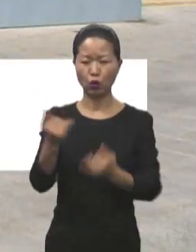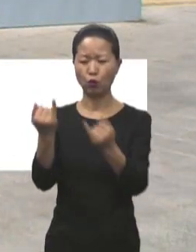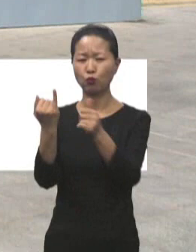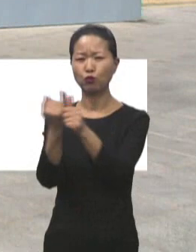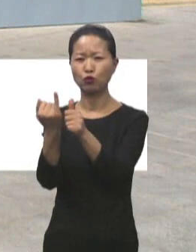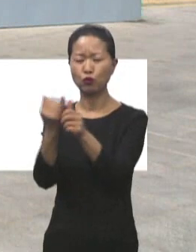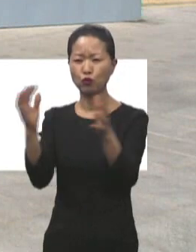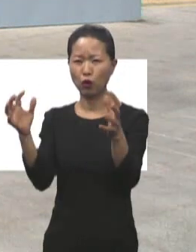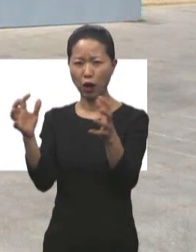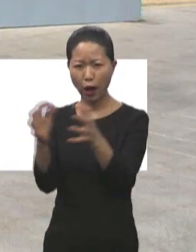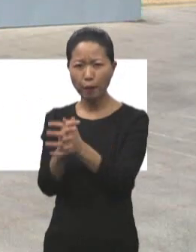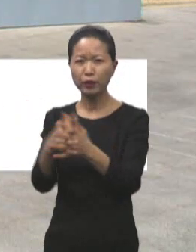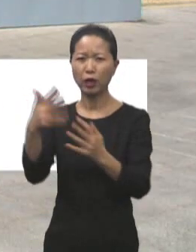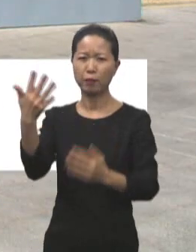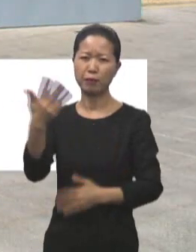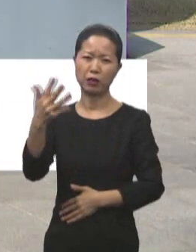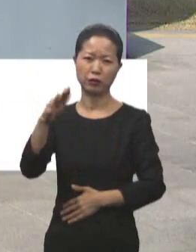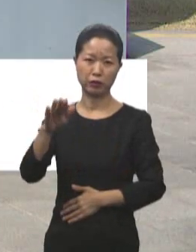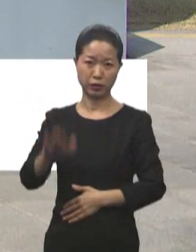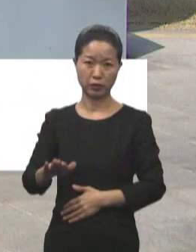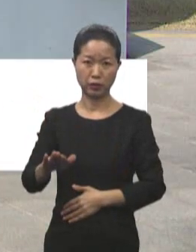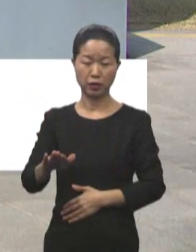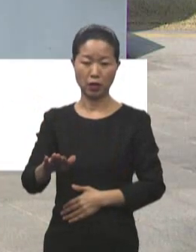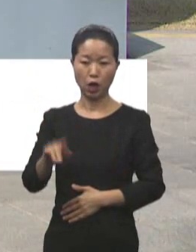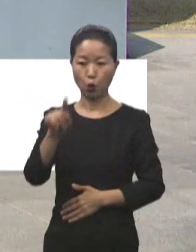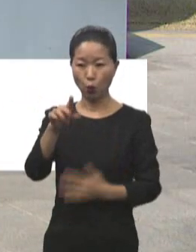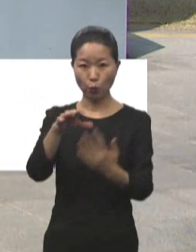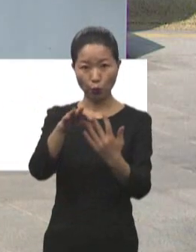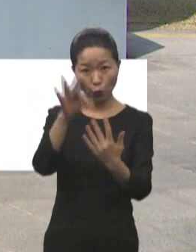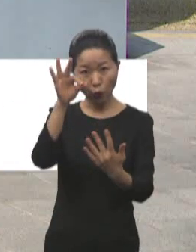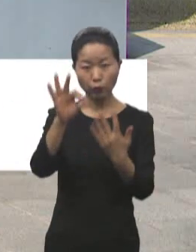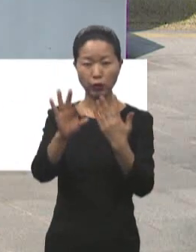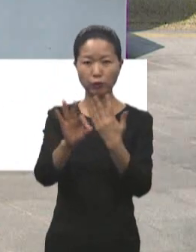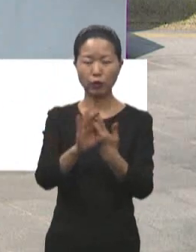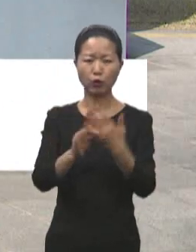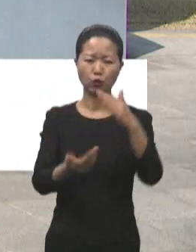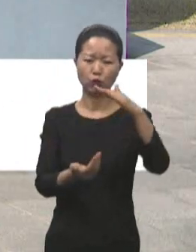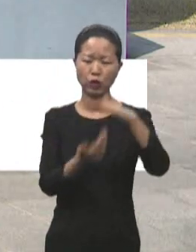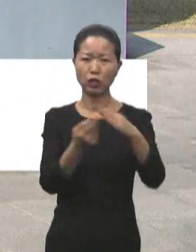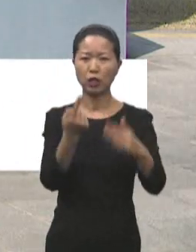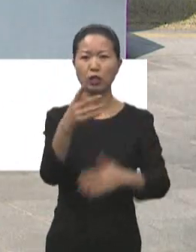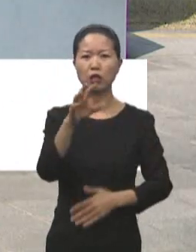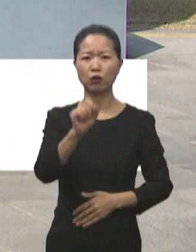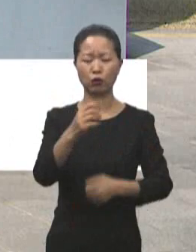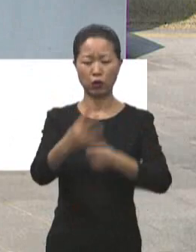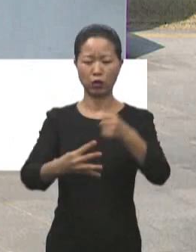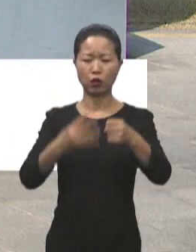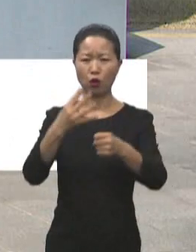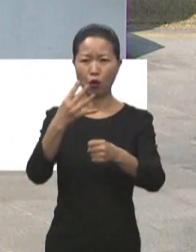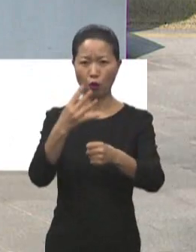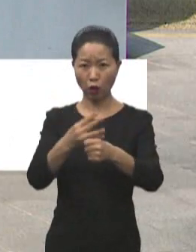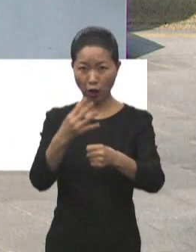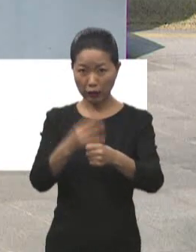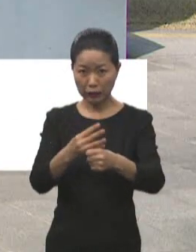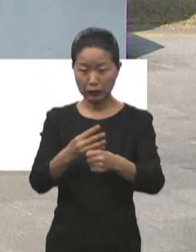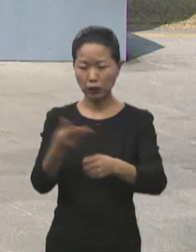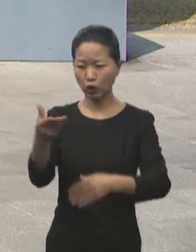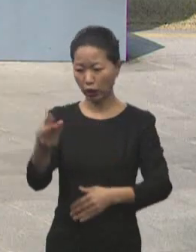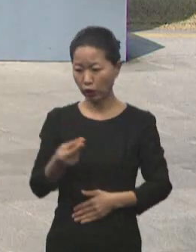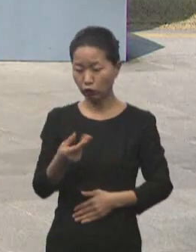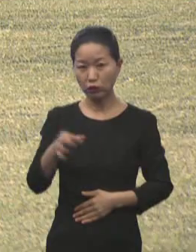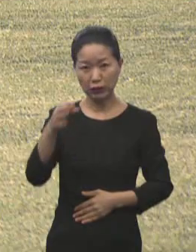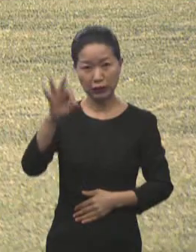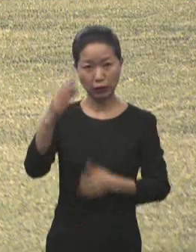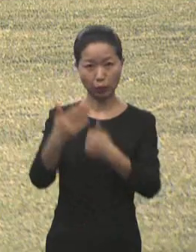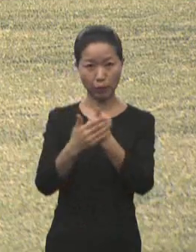8천만 원 이하여야 합니다 대상자로 선정되면 최대 1억 원까지 4년간 대출 이자를 지원받을 수 있으며